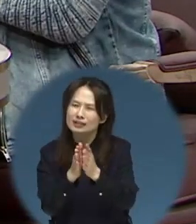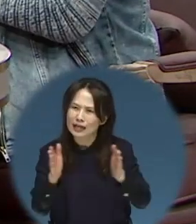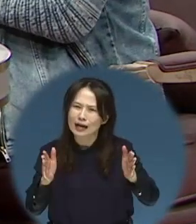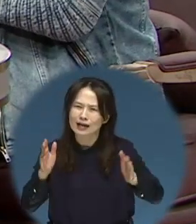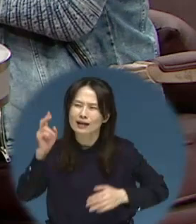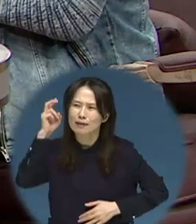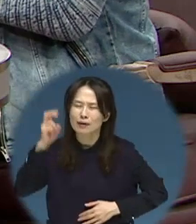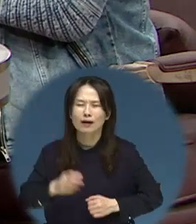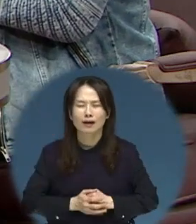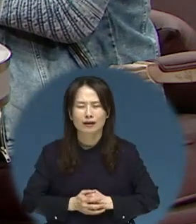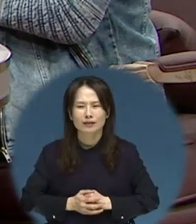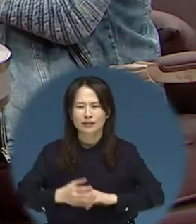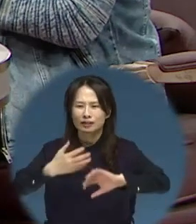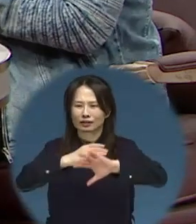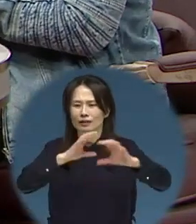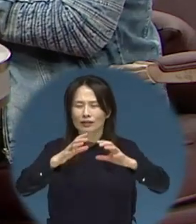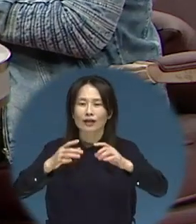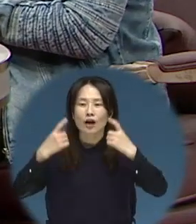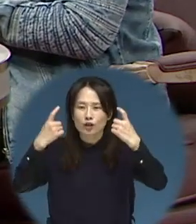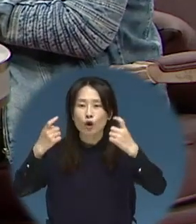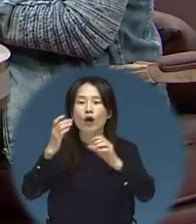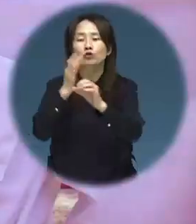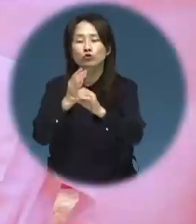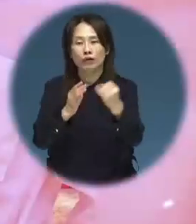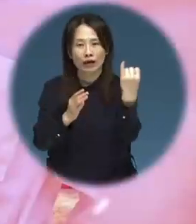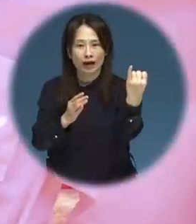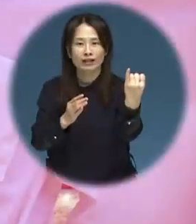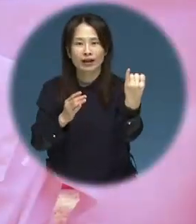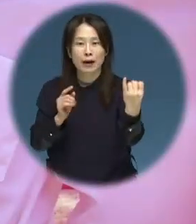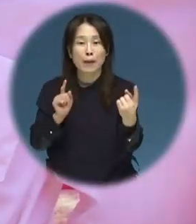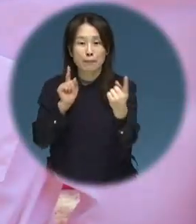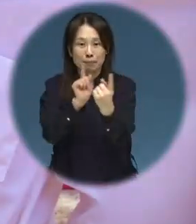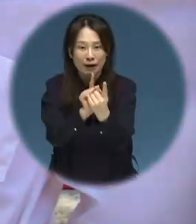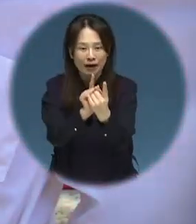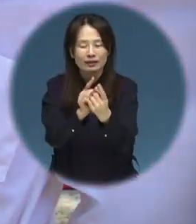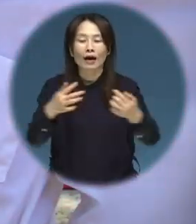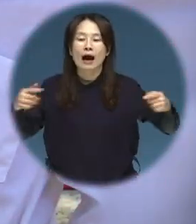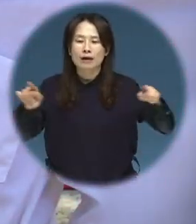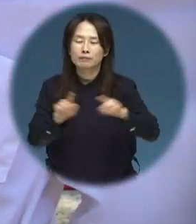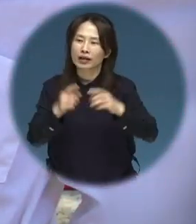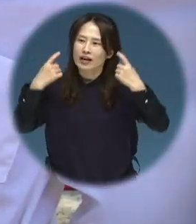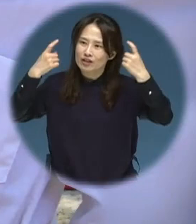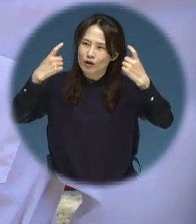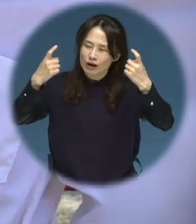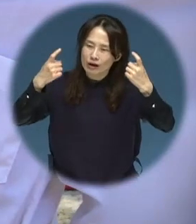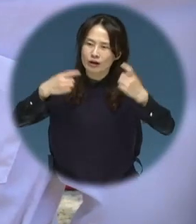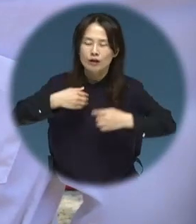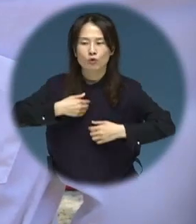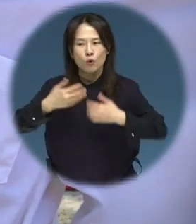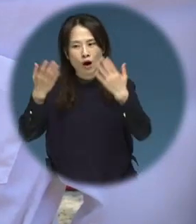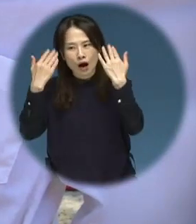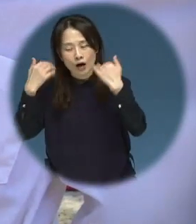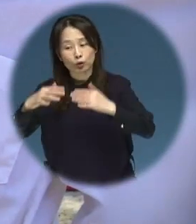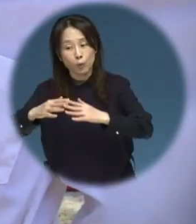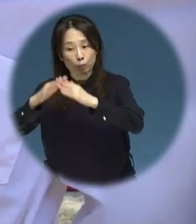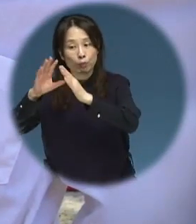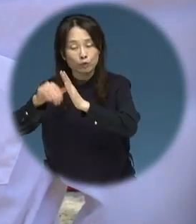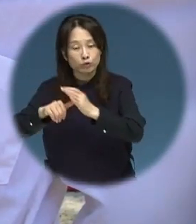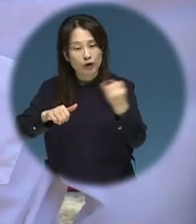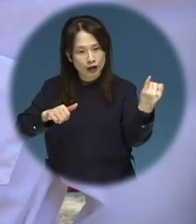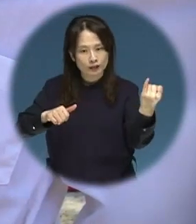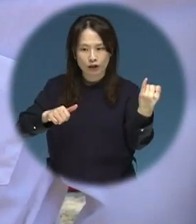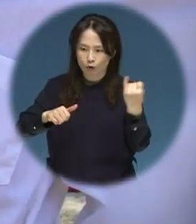저희는 해외에서 만났거든요. 여행 중에? 여행 중에 만나고 같이 여행을 하면서 제가 학교를 짓는다고 했을 때 제 옆에 있었어요. 같이